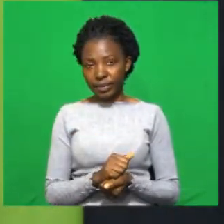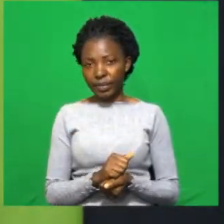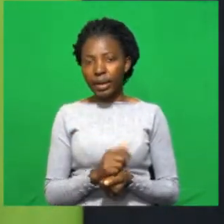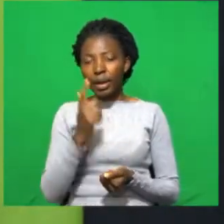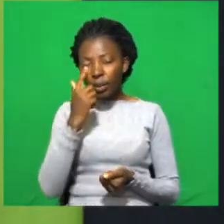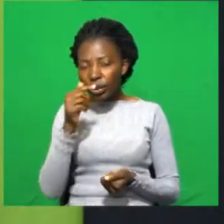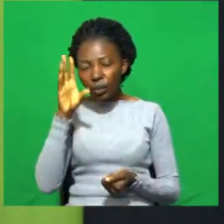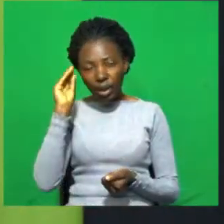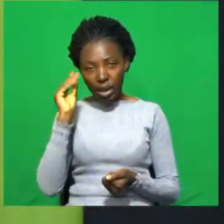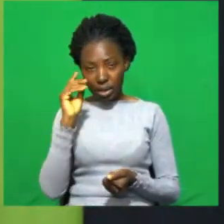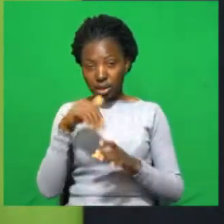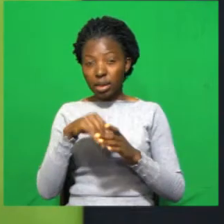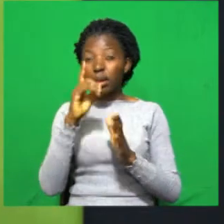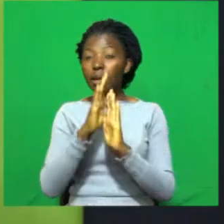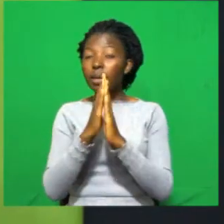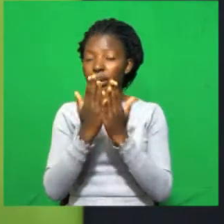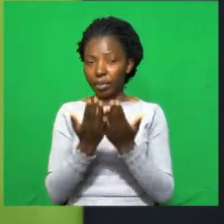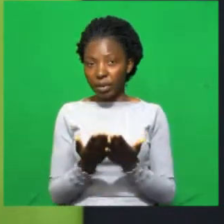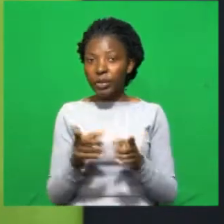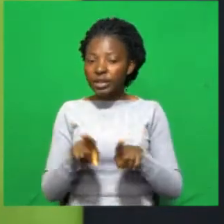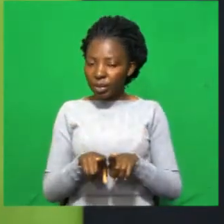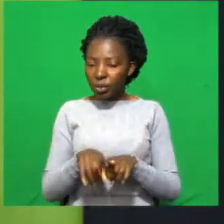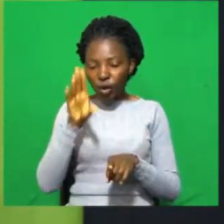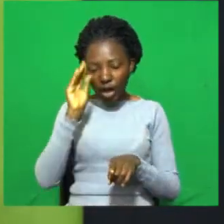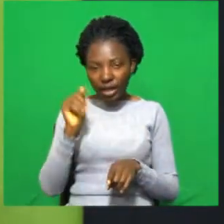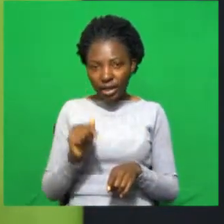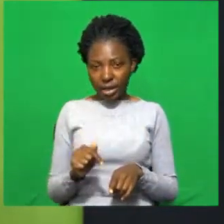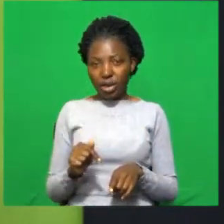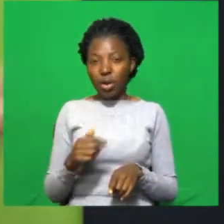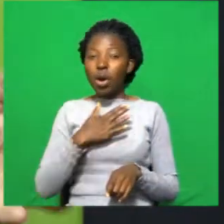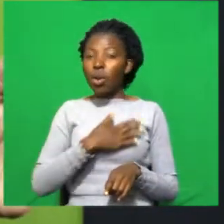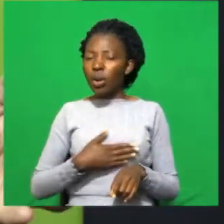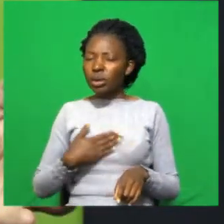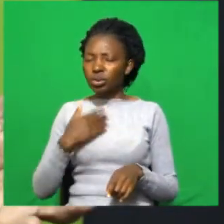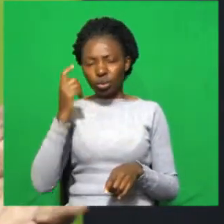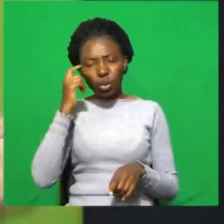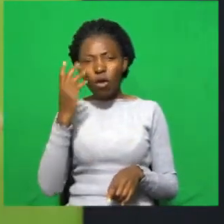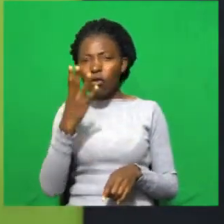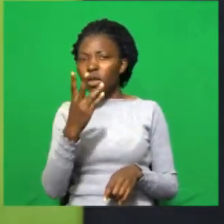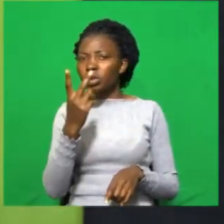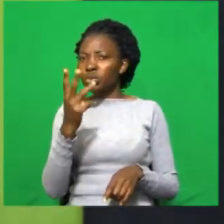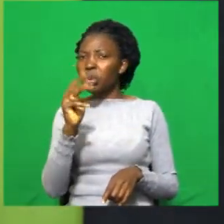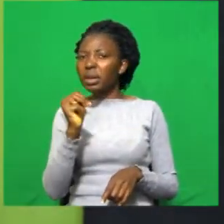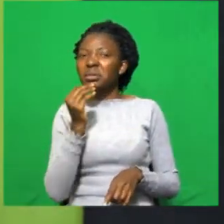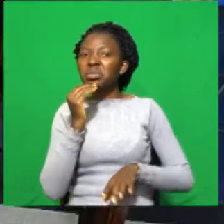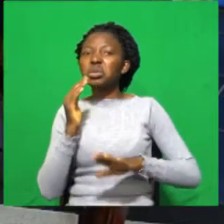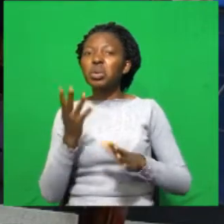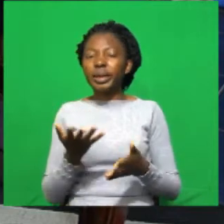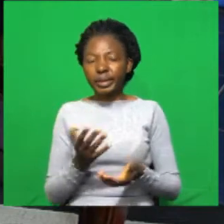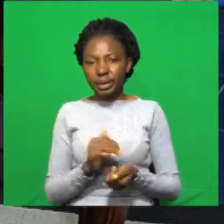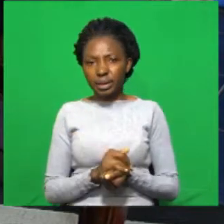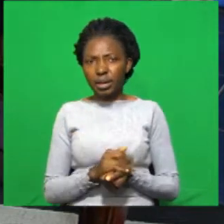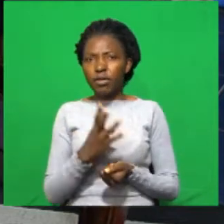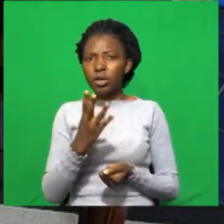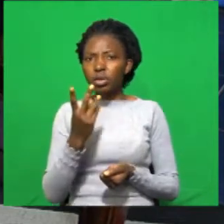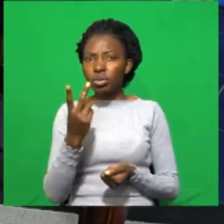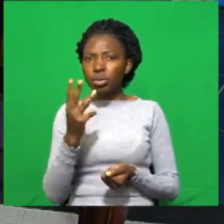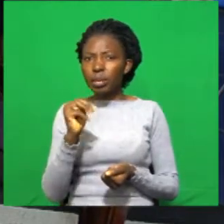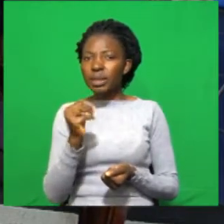Mukudzidza kwatakaita pastor sezvatichazoita muchikamu chinechi toda kuona kuti 42 months because 42 months pastor makore